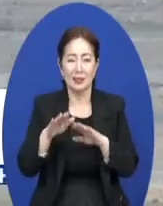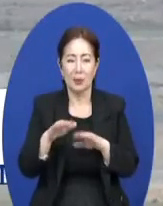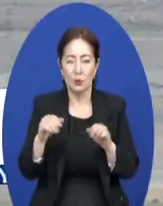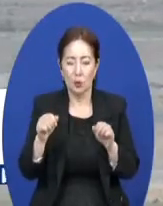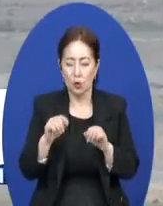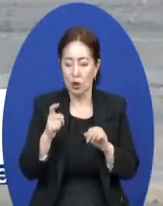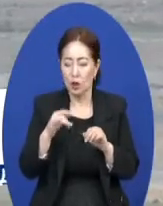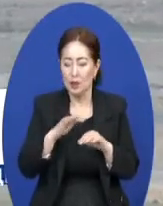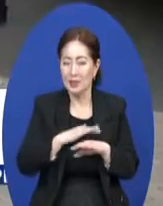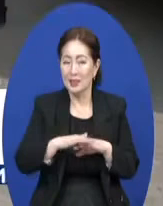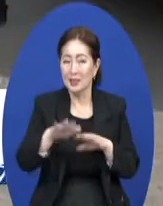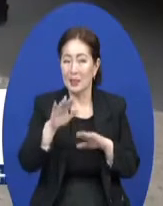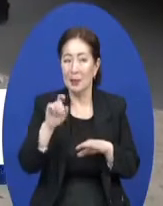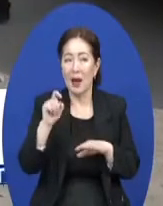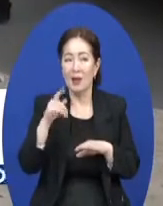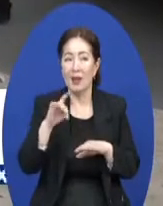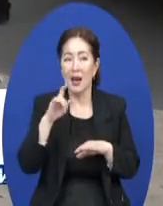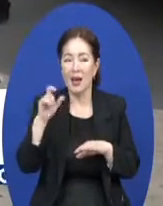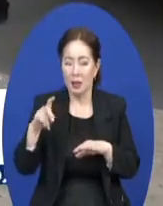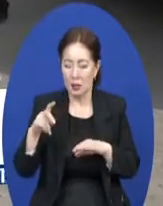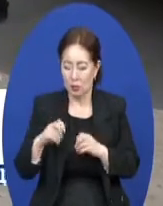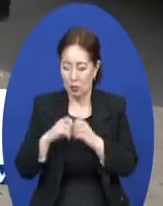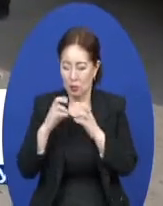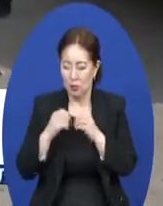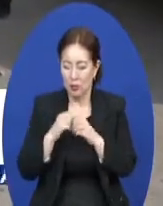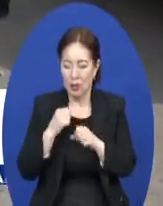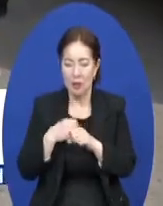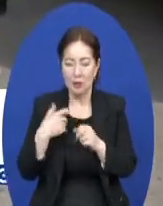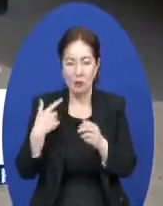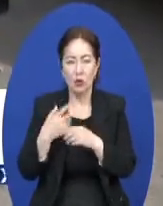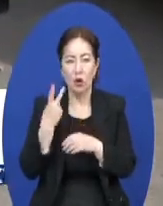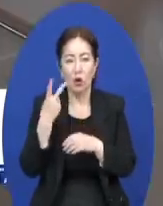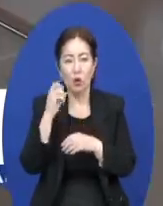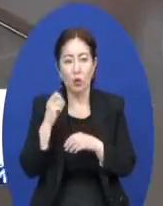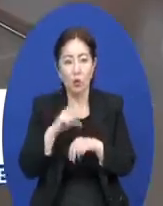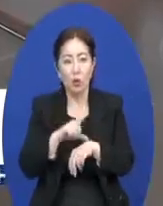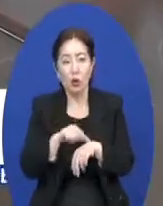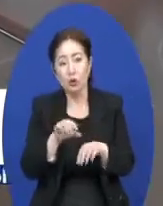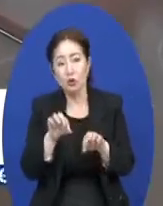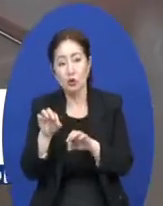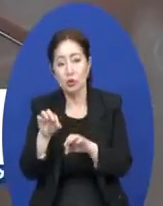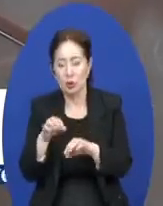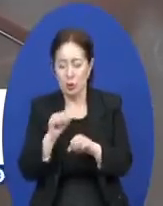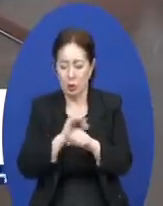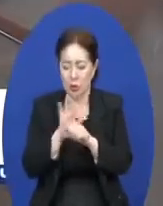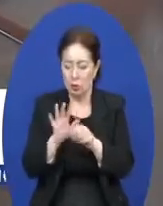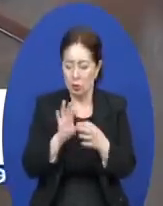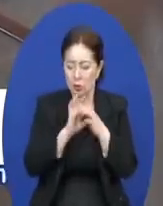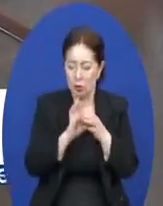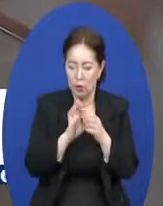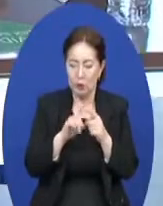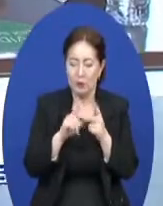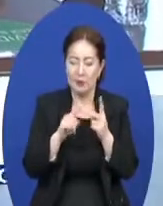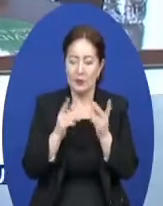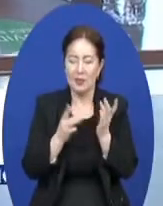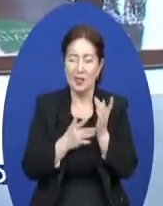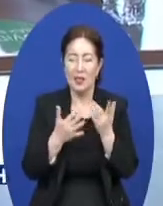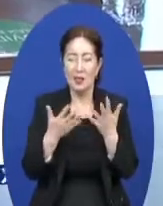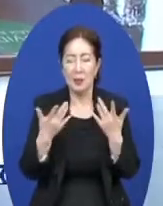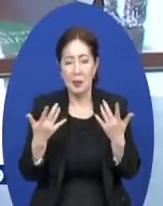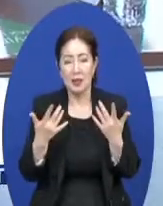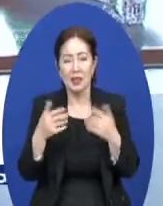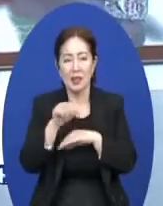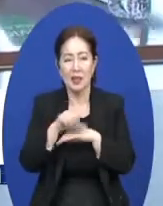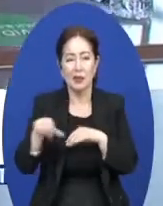Хүүтний хөндийн 10 ихэр чиглэлийн авто замын бүтээн байгуулалтын ажил 2% хоцрогдолтой байгаа. Учир нь цар тахалтай холбоотой зарим техник